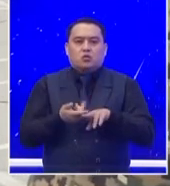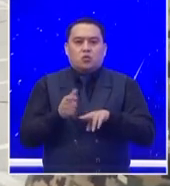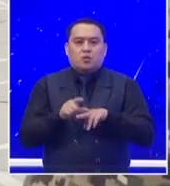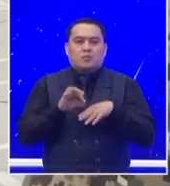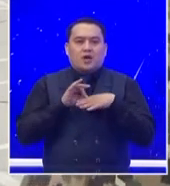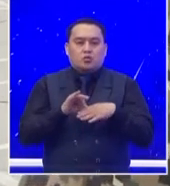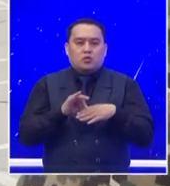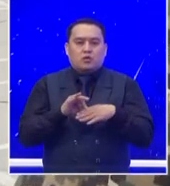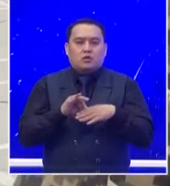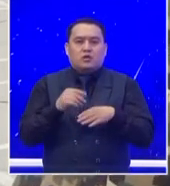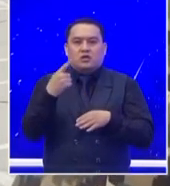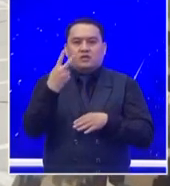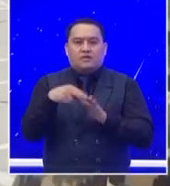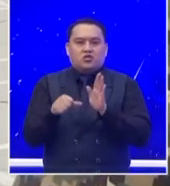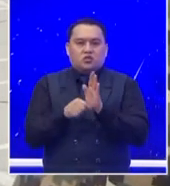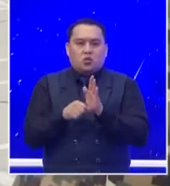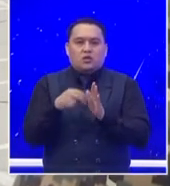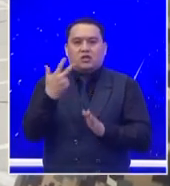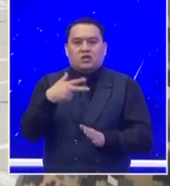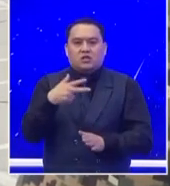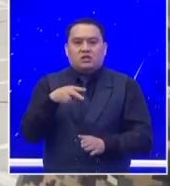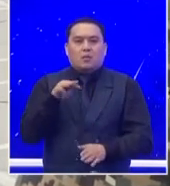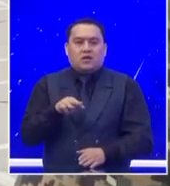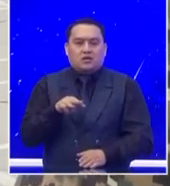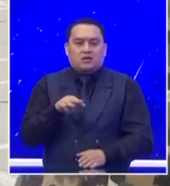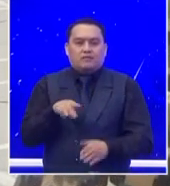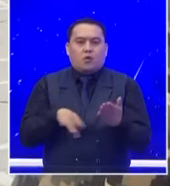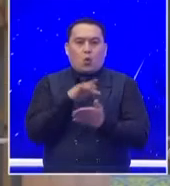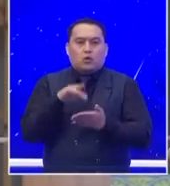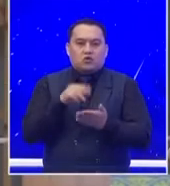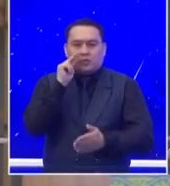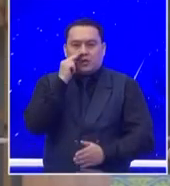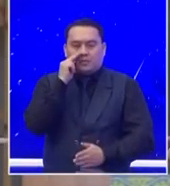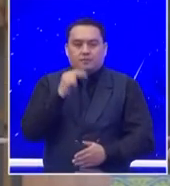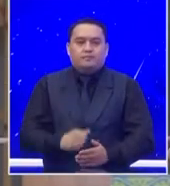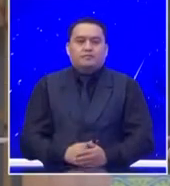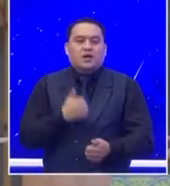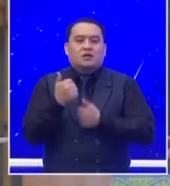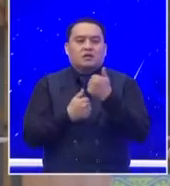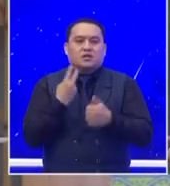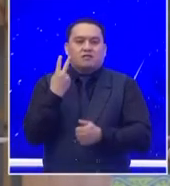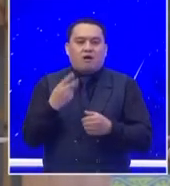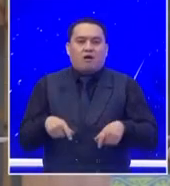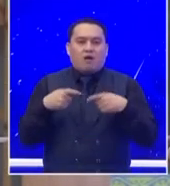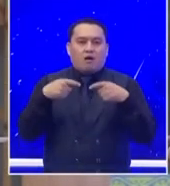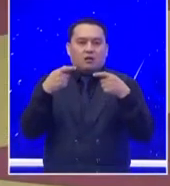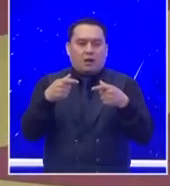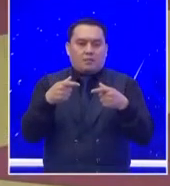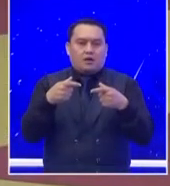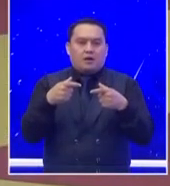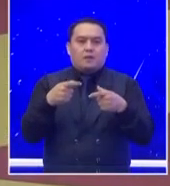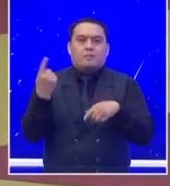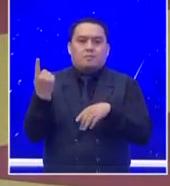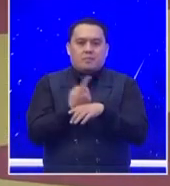период 26 по 30 марта в городе Шымкент. Соревнования проходят в 2 этапа. Первый – ката. Главная